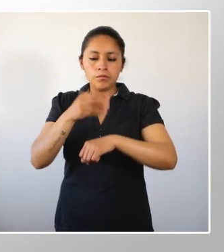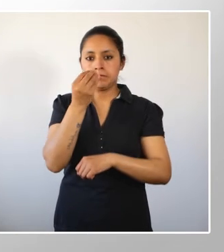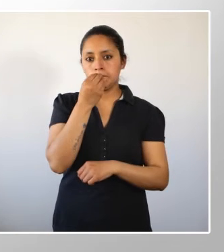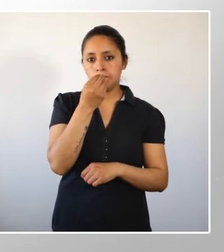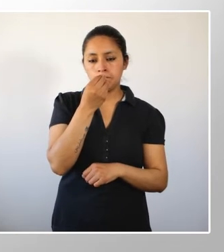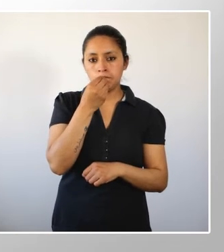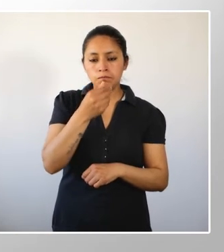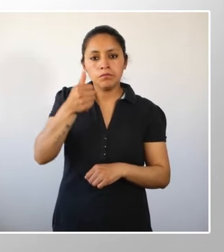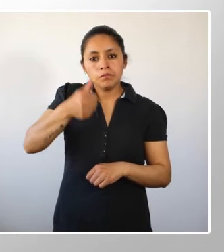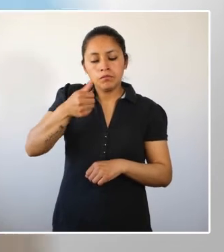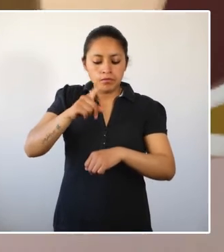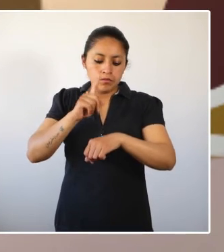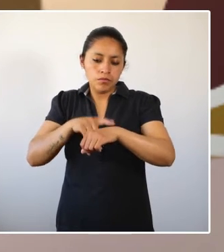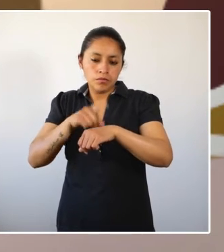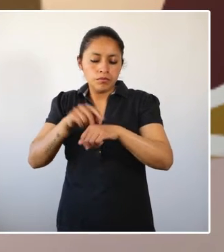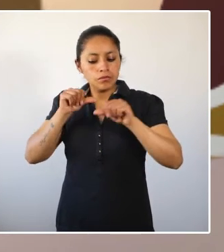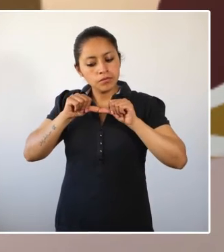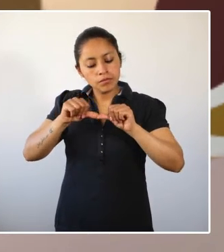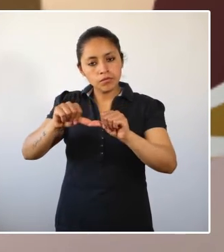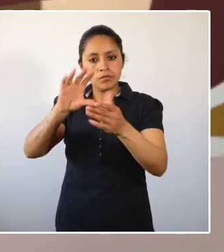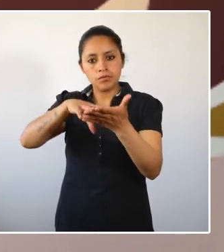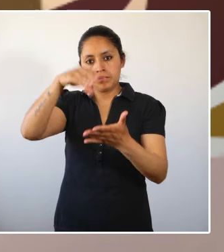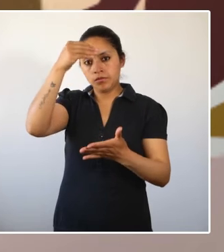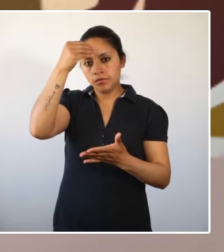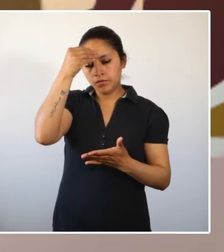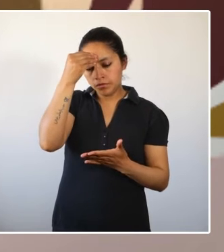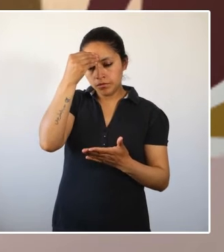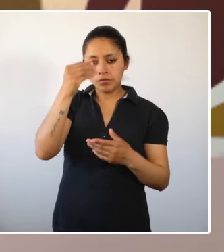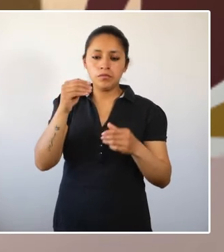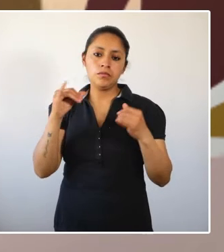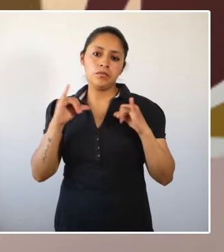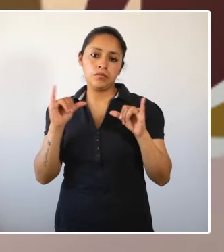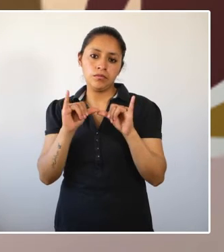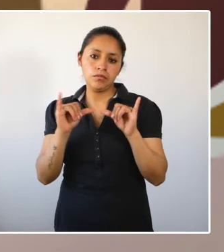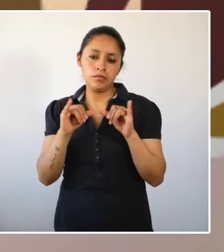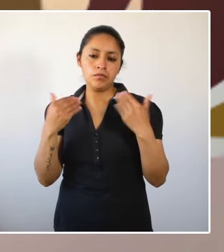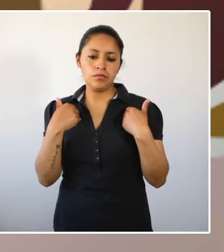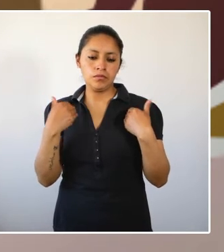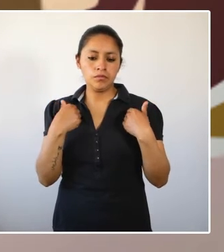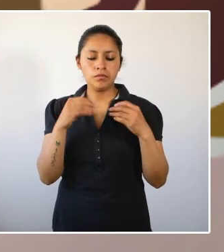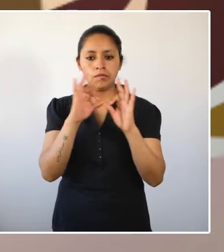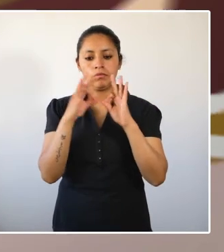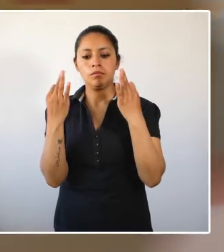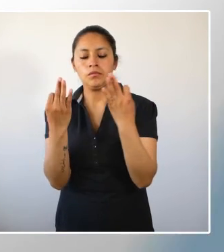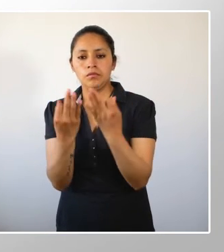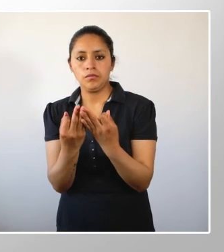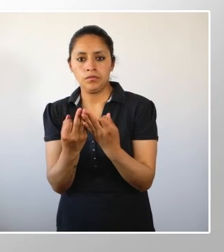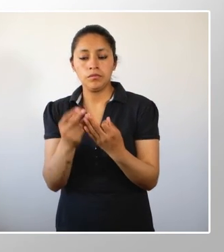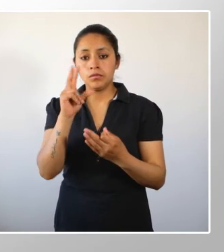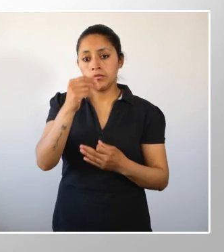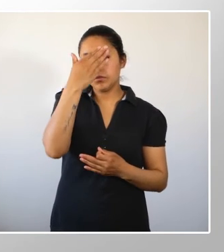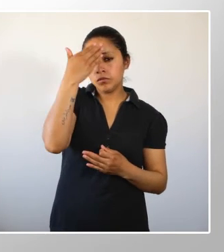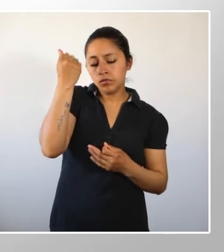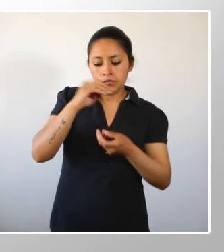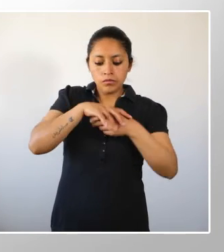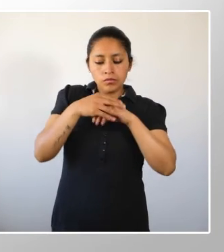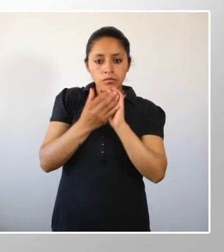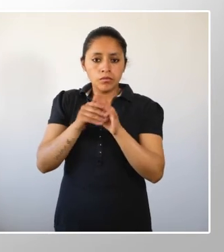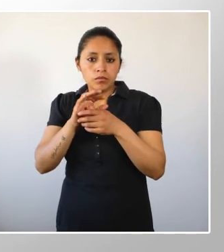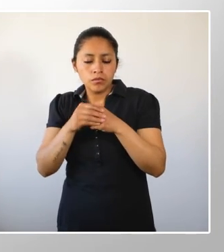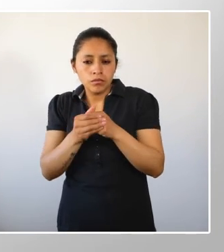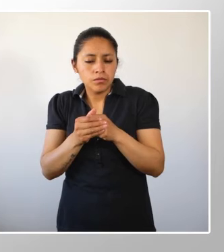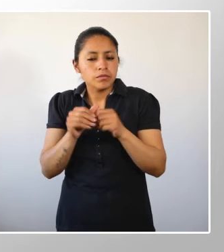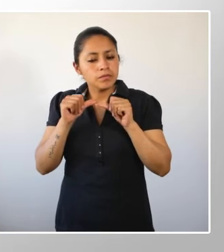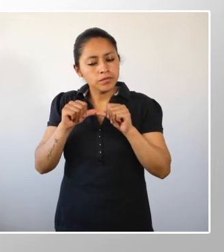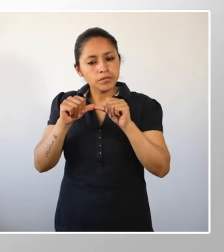pikashan. Amanyay, uksapan oralapi samanapah. Mikuna tapis, orapi mikuna. Ima orapichus ya chakanchis, jai orapi ya